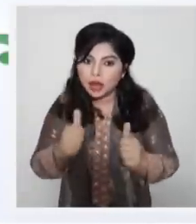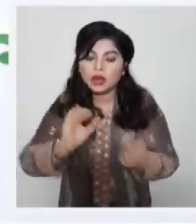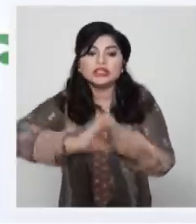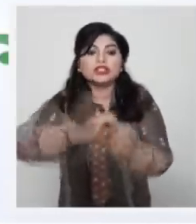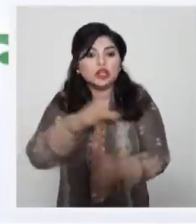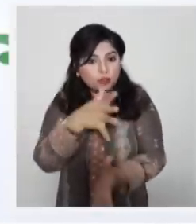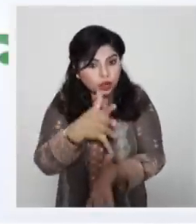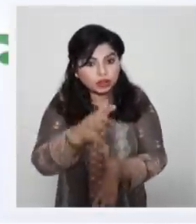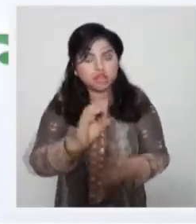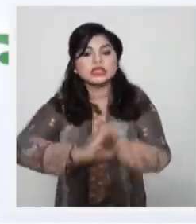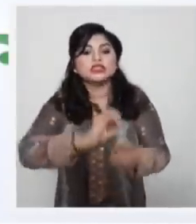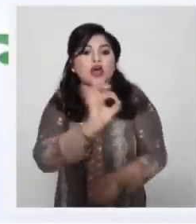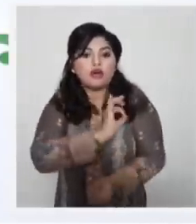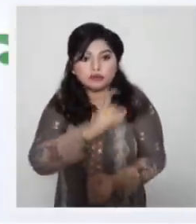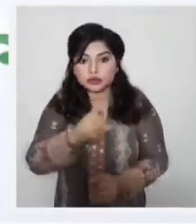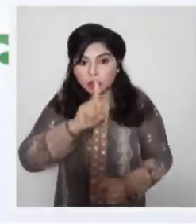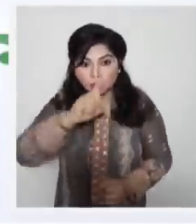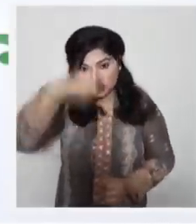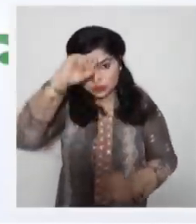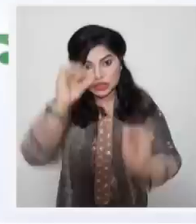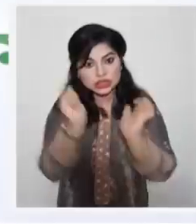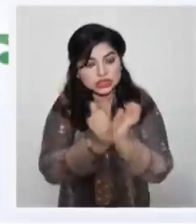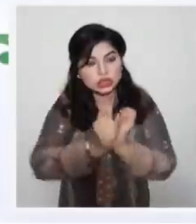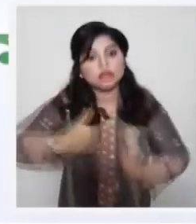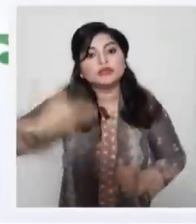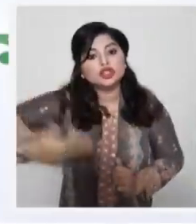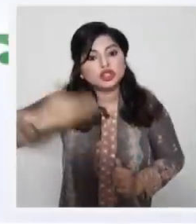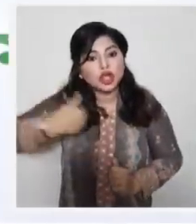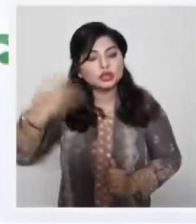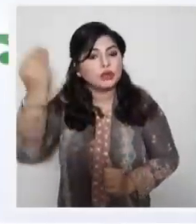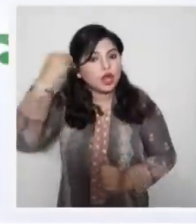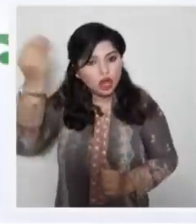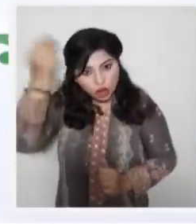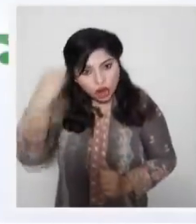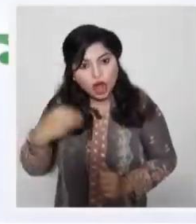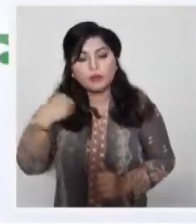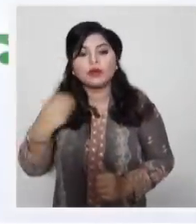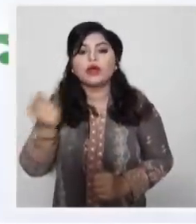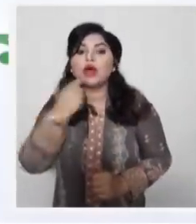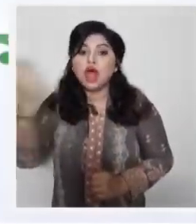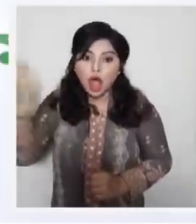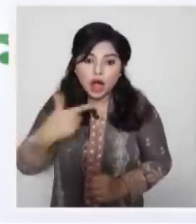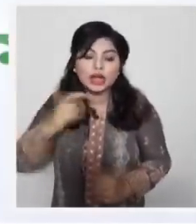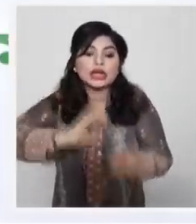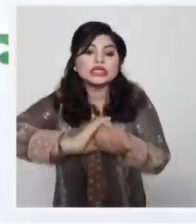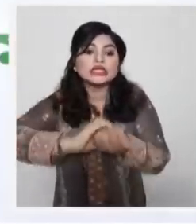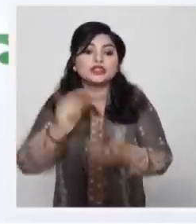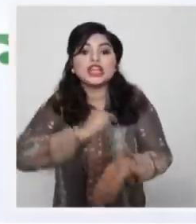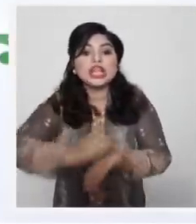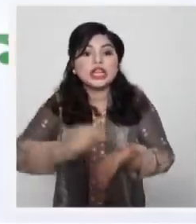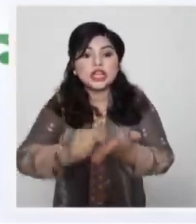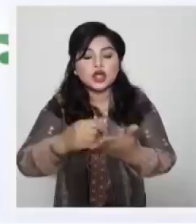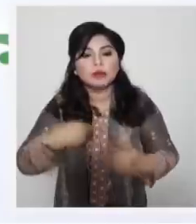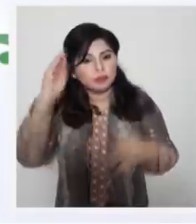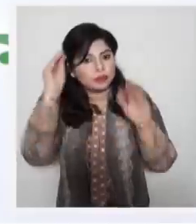প্রতি আমরা খেয়াল রাখবো এবং স্বাস্থ্য অধিদপ্তর থেকে, স্বাস্থ্য মন্ত্রণালয় থেকে এবং কি মাননীয় প্রধানমন্ত্রীও সারাক্ষণই